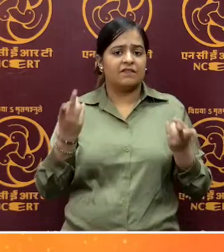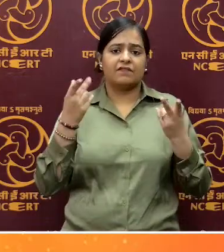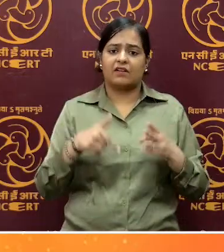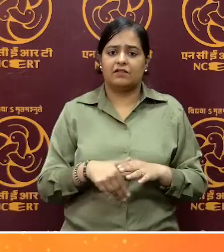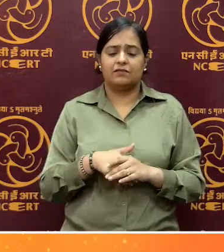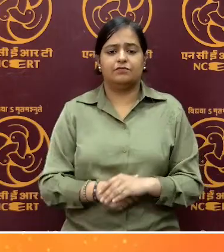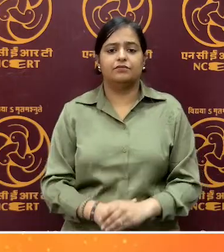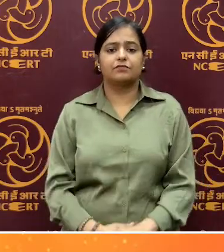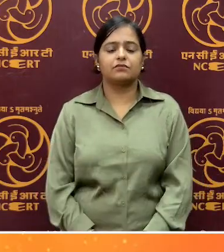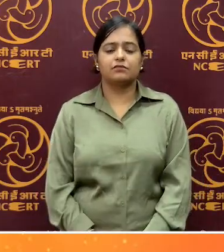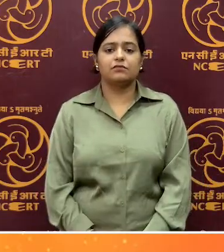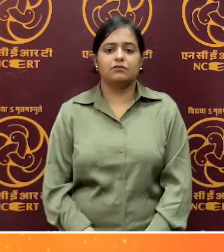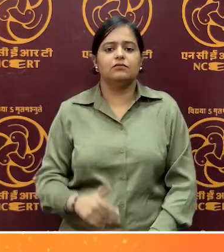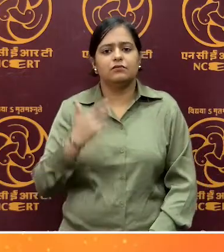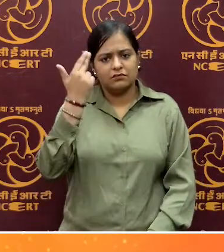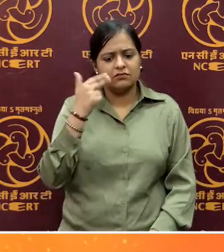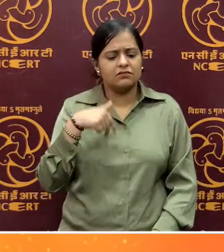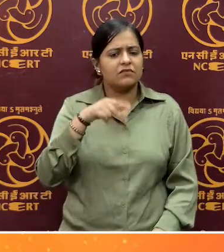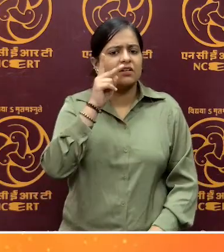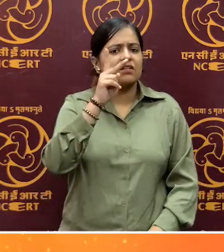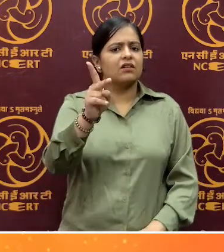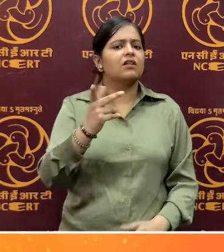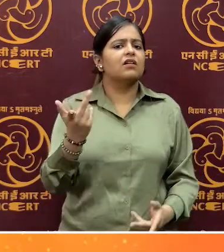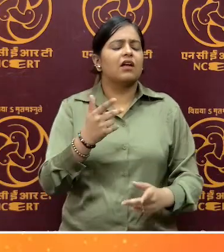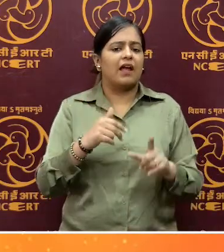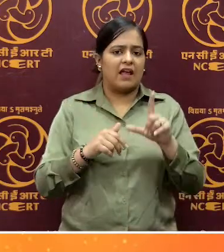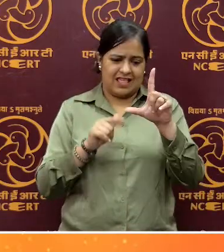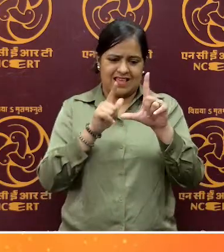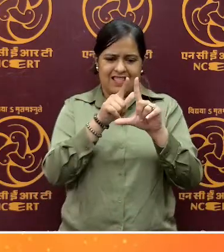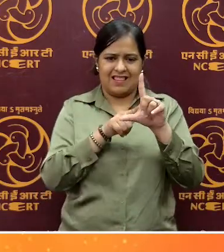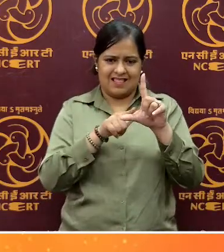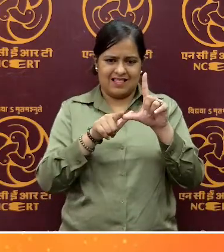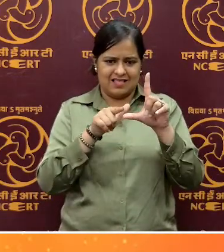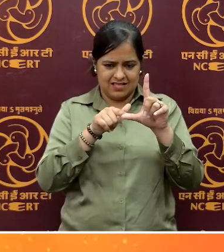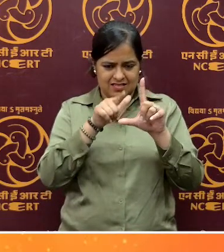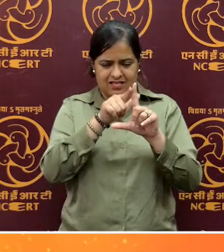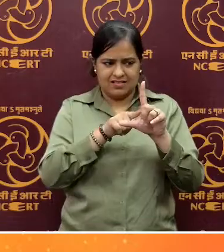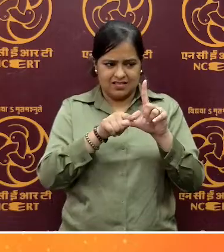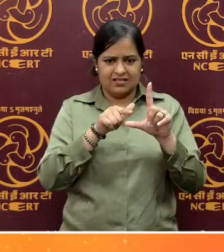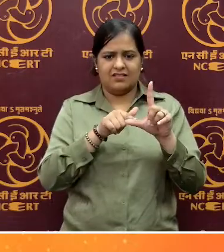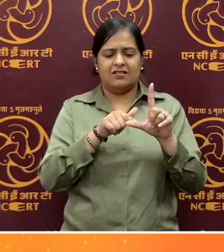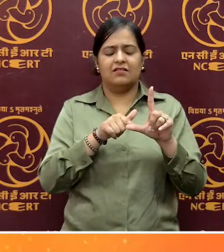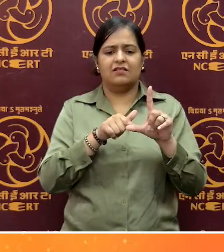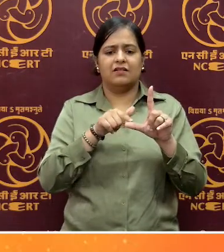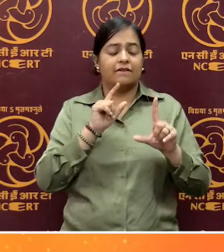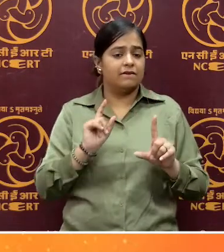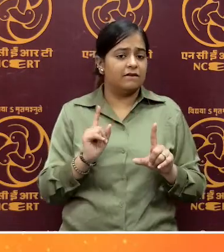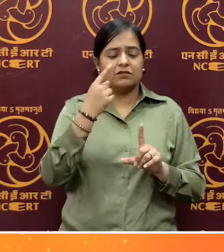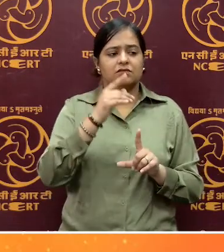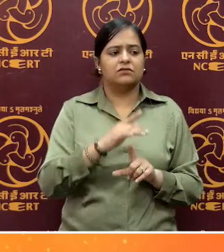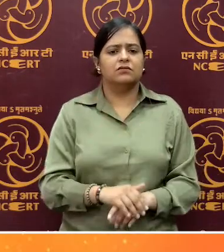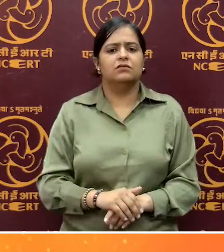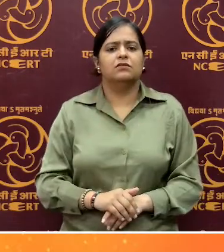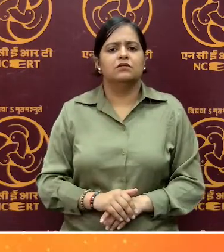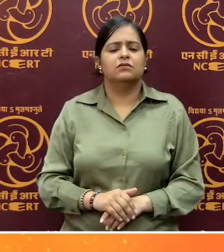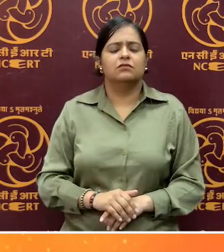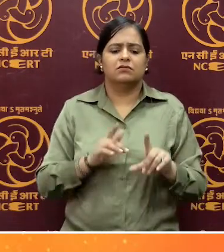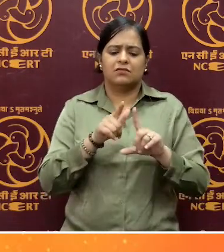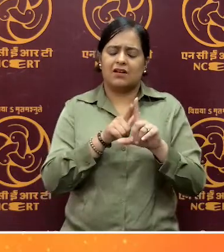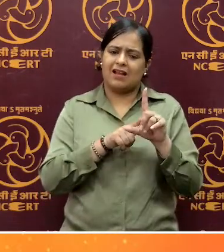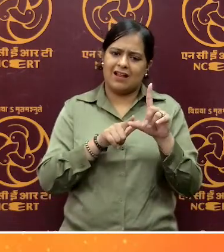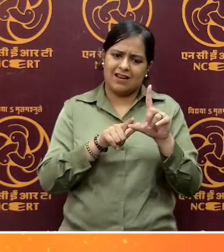a line. तो इन सब में क्या दिख रहा है आपको? L जो line है, it has, in the first वाला जो line है, it is just